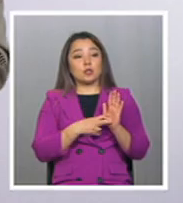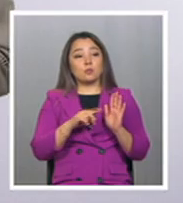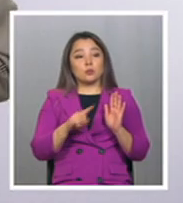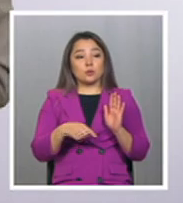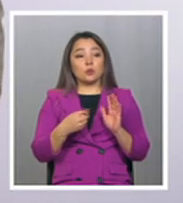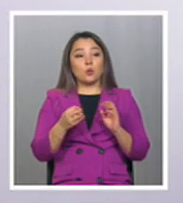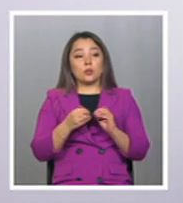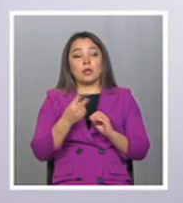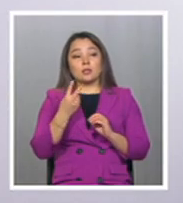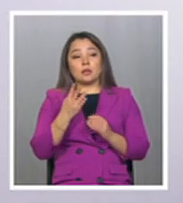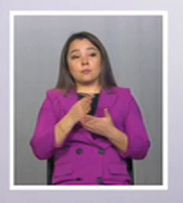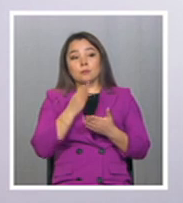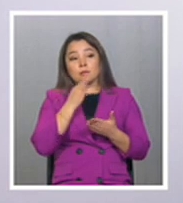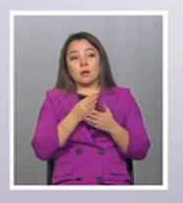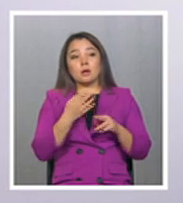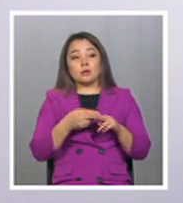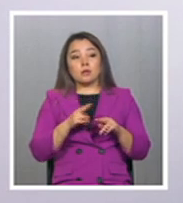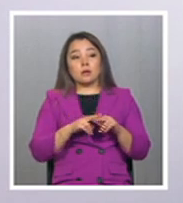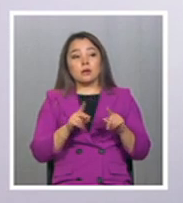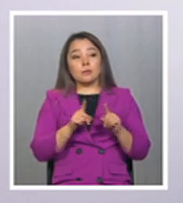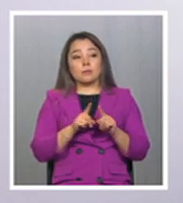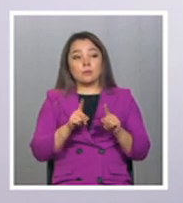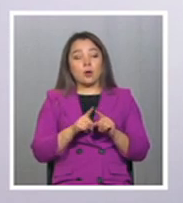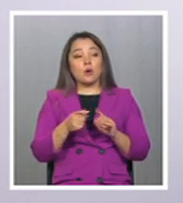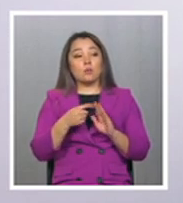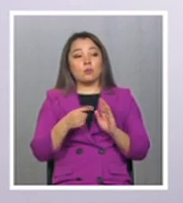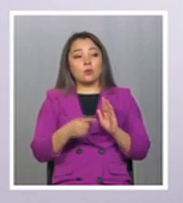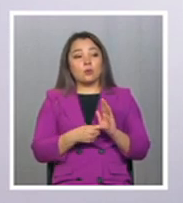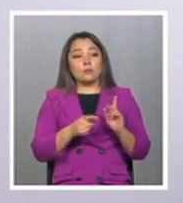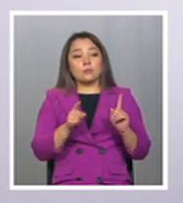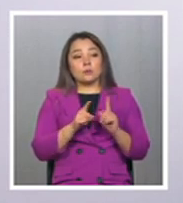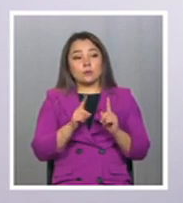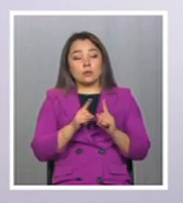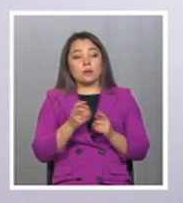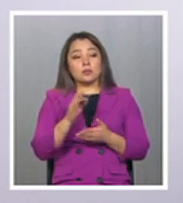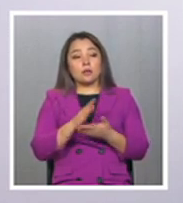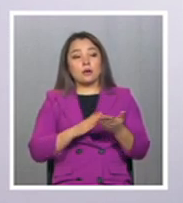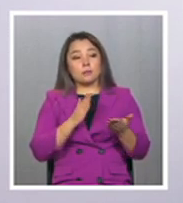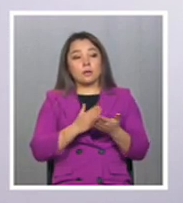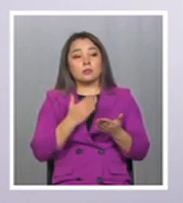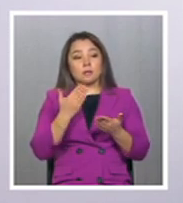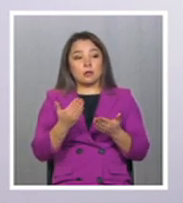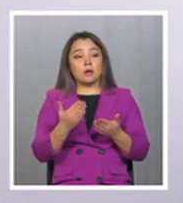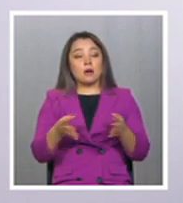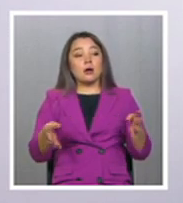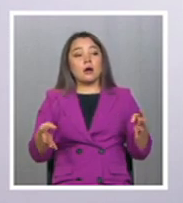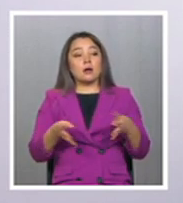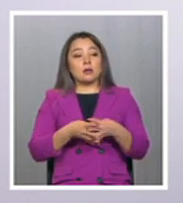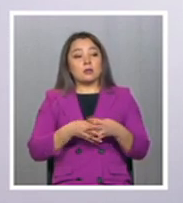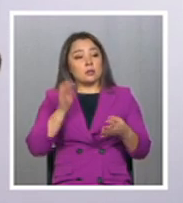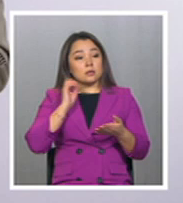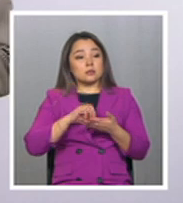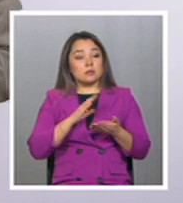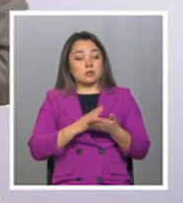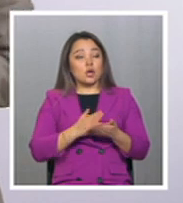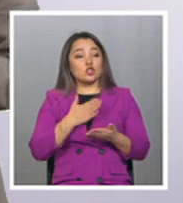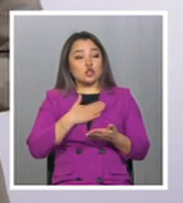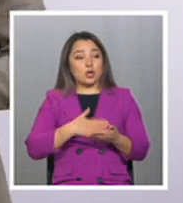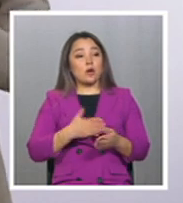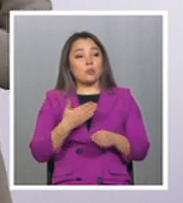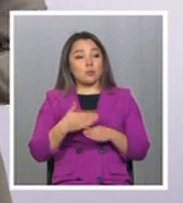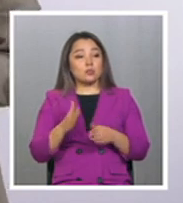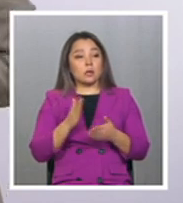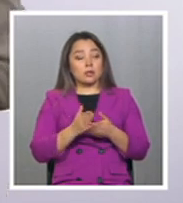болады. Олай болса, бөлімізді арға жалғастырайық. Сонда аралас санды жай бөлшекке айналдырып